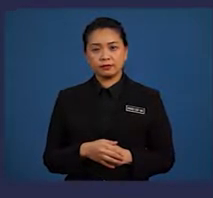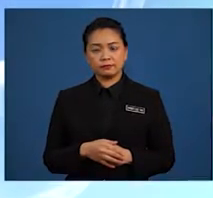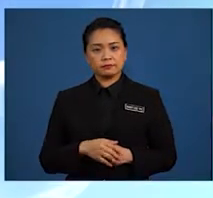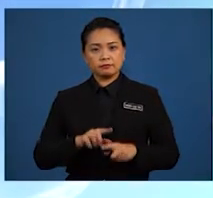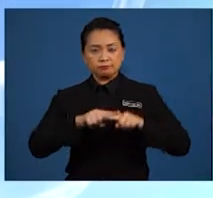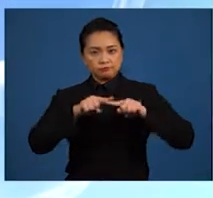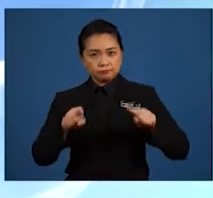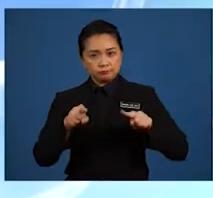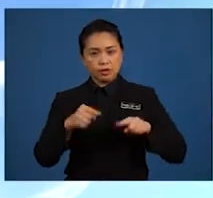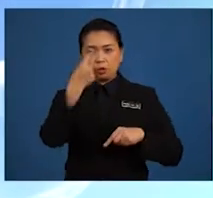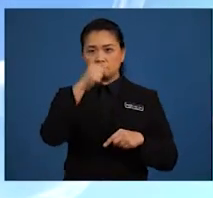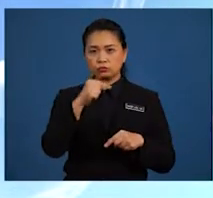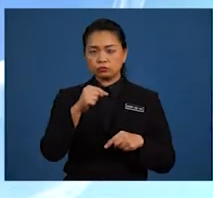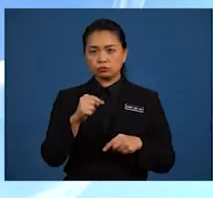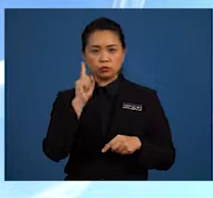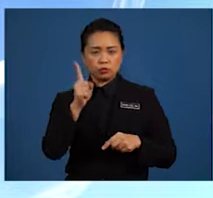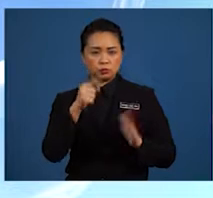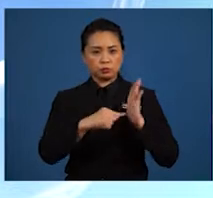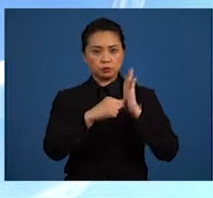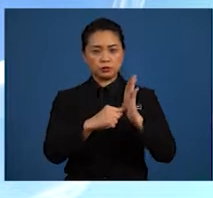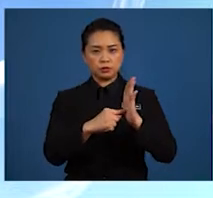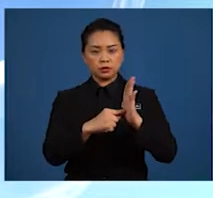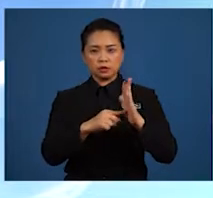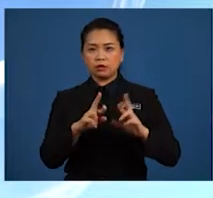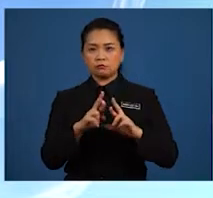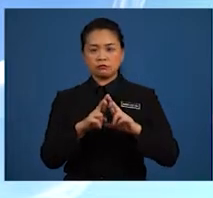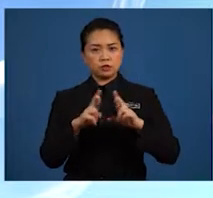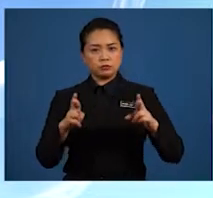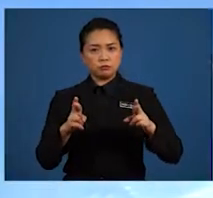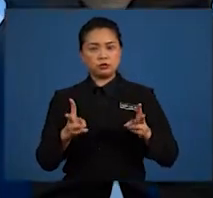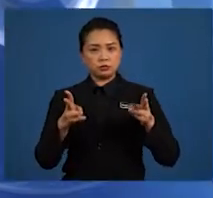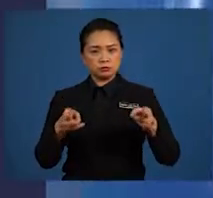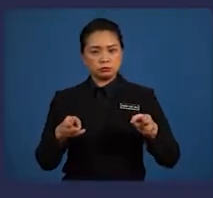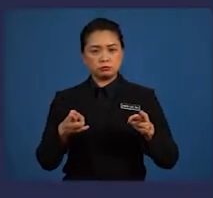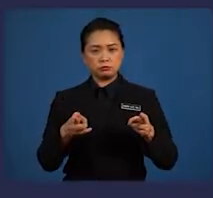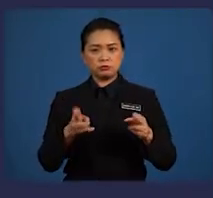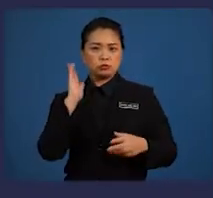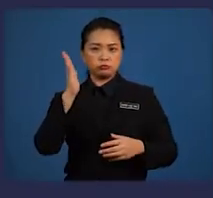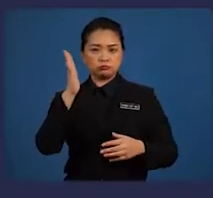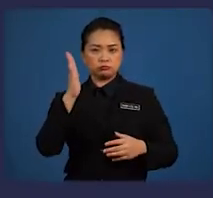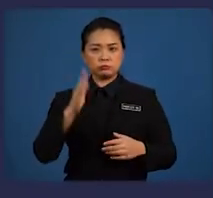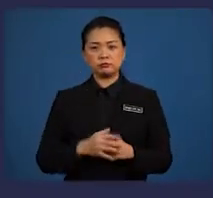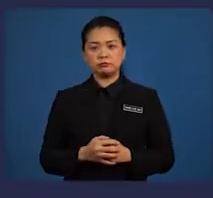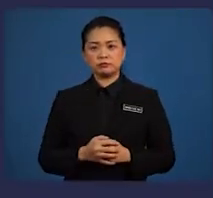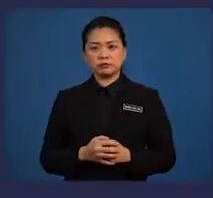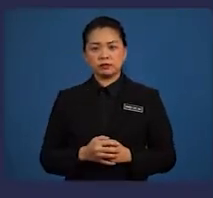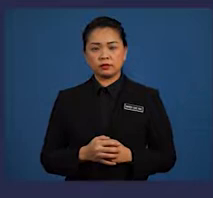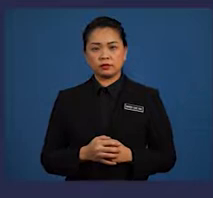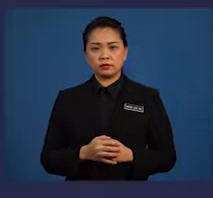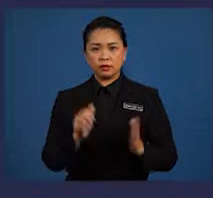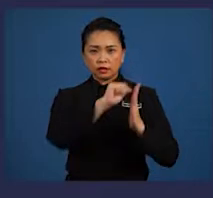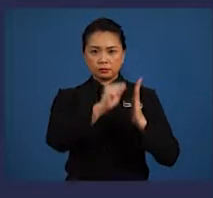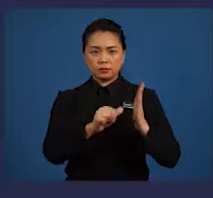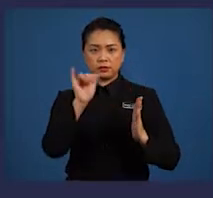mana kalau untuk sesuatu persembahan yang bersifat resmi seperti pembentangan kertas kejur misalnya